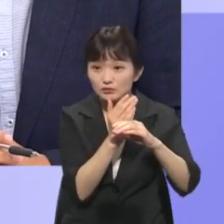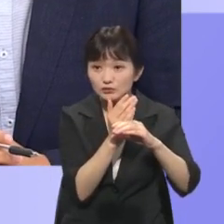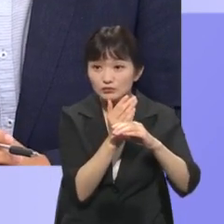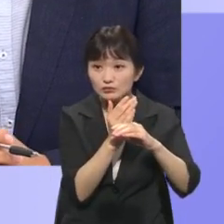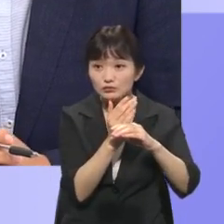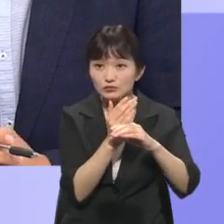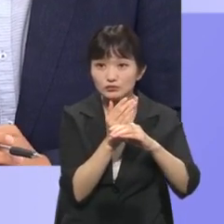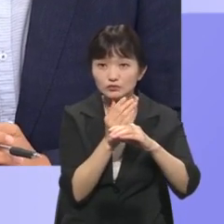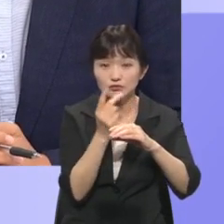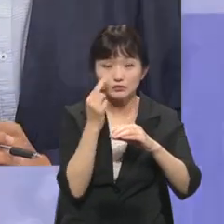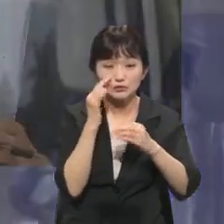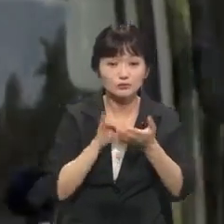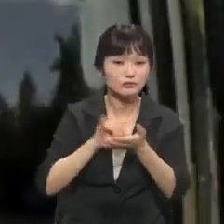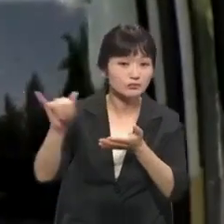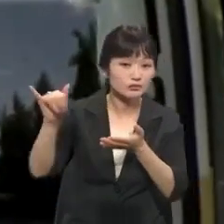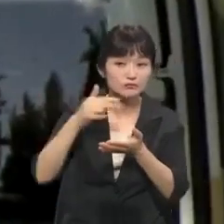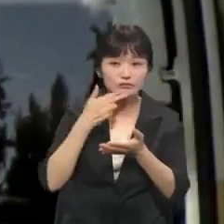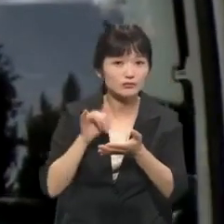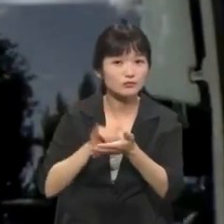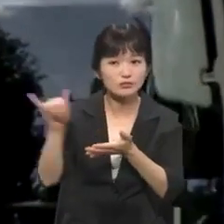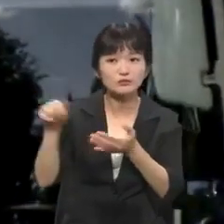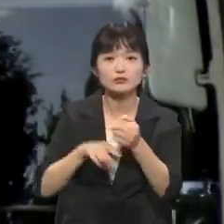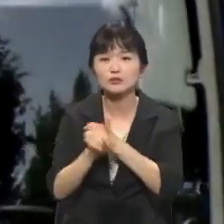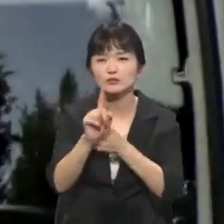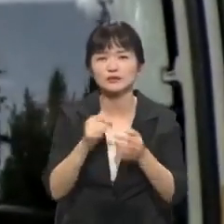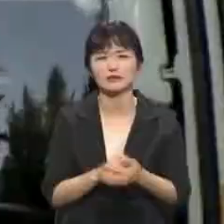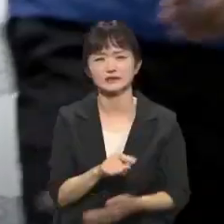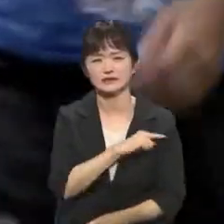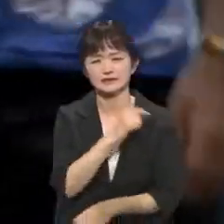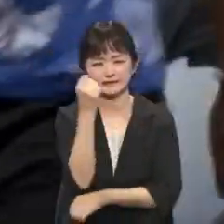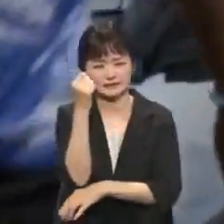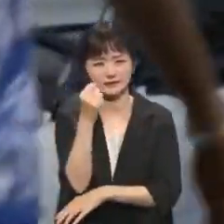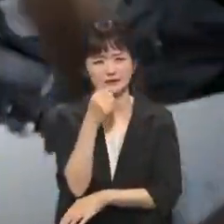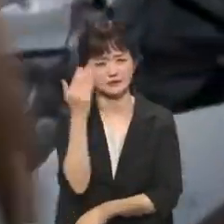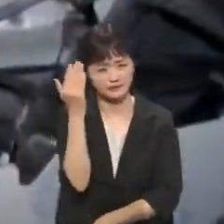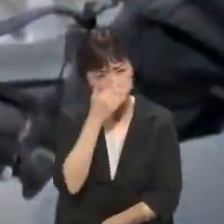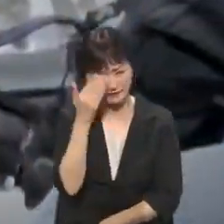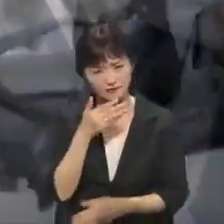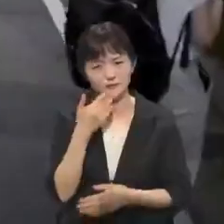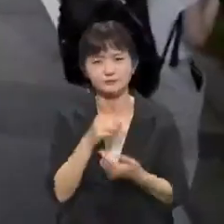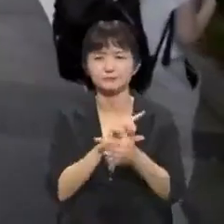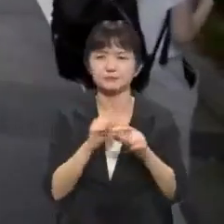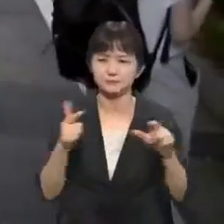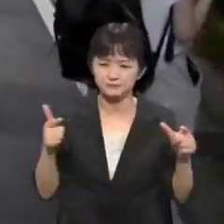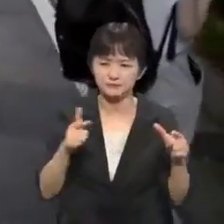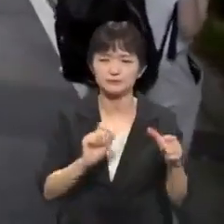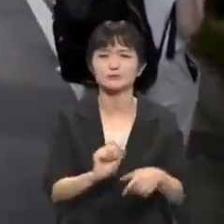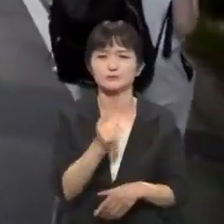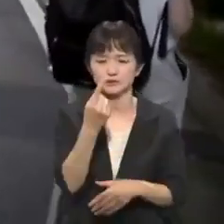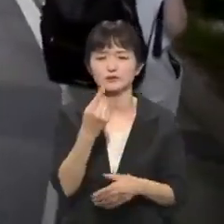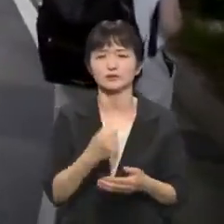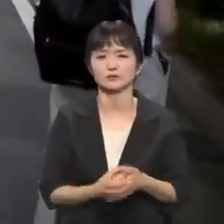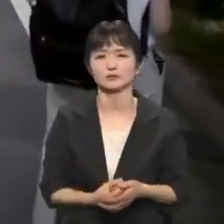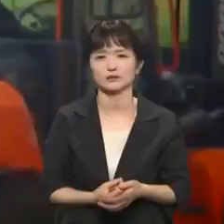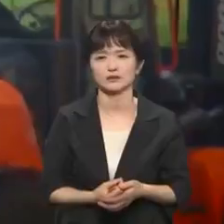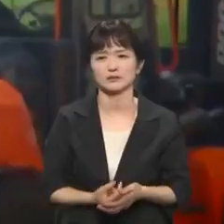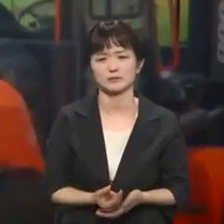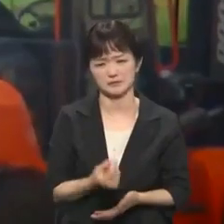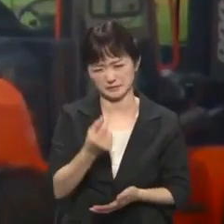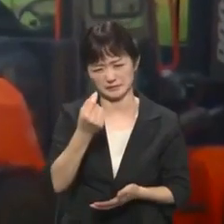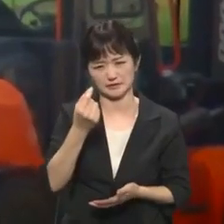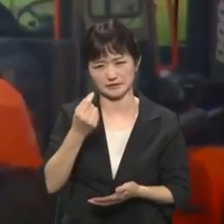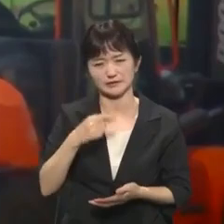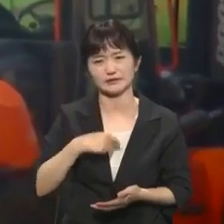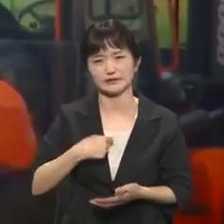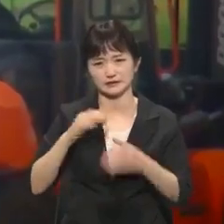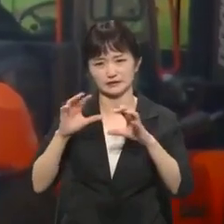엄청난 이유가 아니었어요 정말 가장 기본적인 것들 위생 먹거리 이런 문제들이었거든요 벌레 뭐